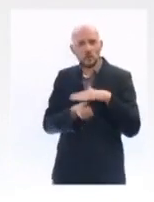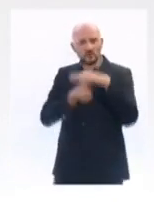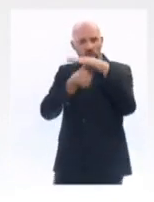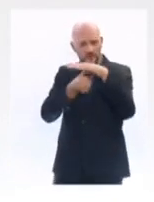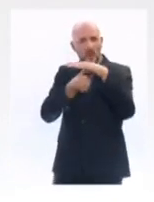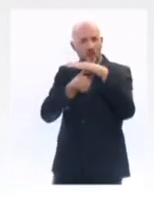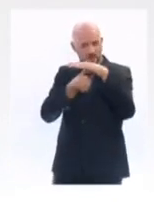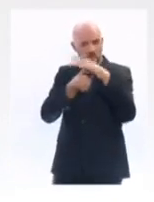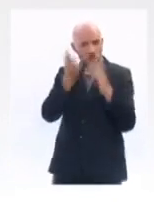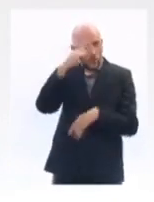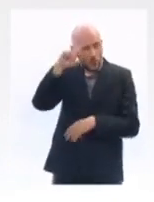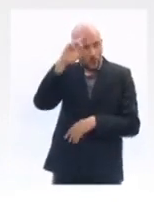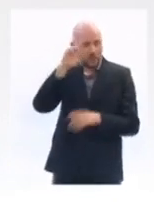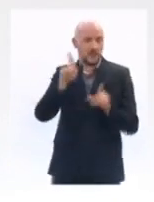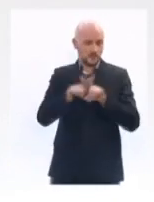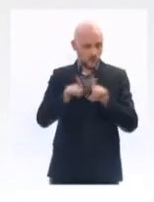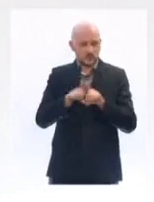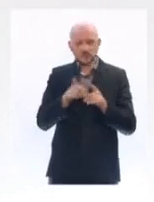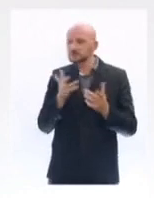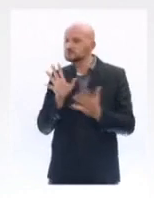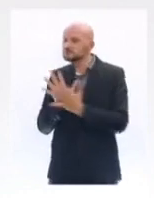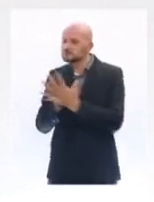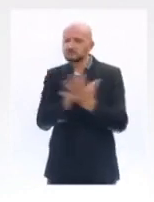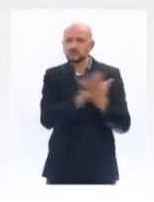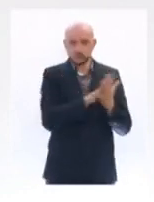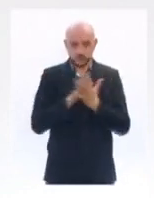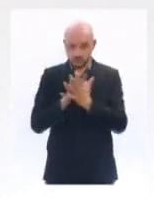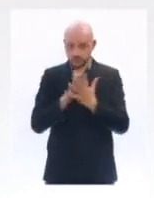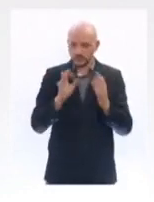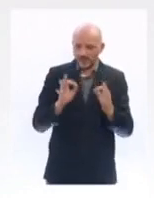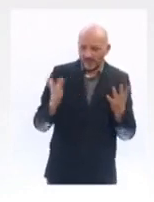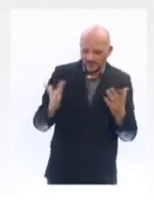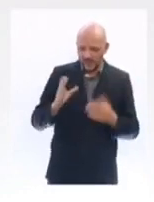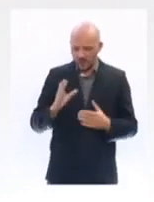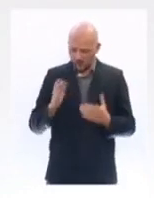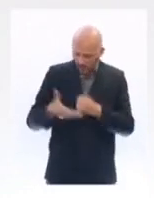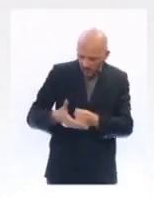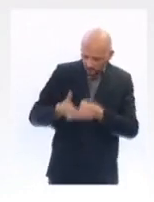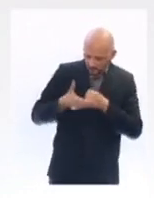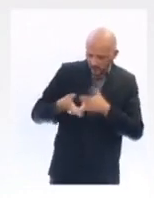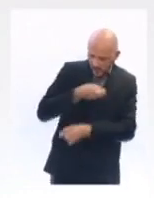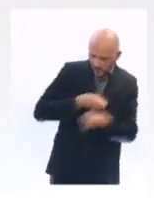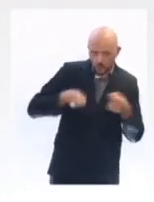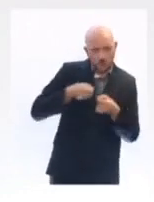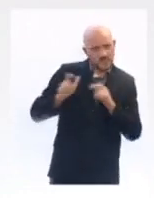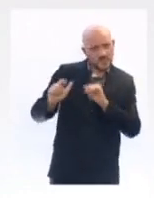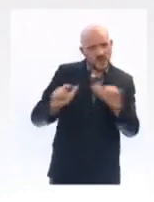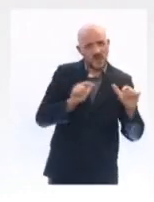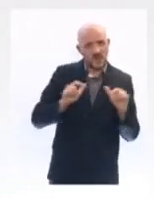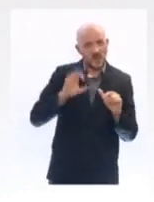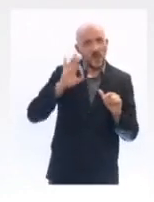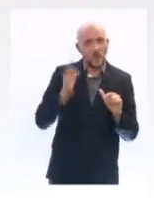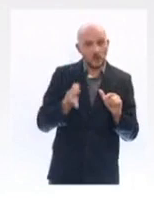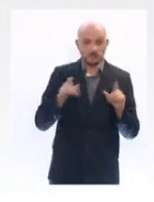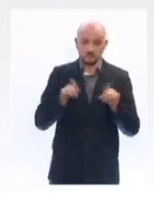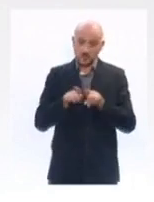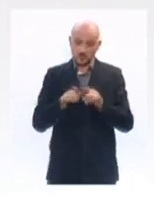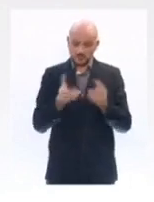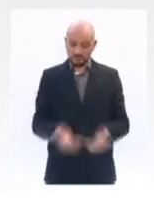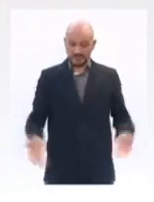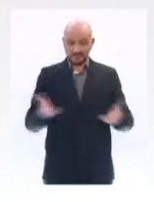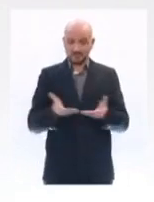À la demande du Premier ministre et du Président de la République, nous avons renforcé tous les dispositifs de soutien